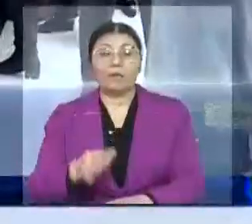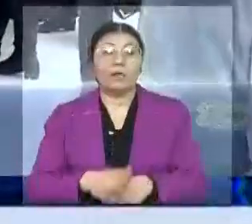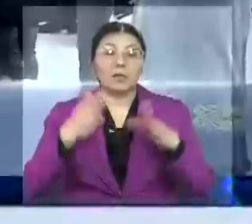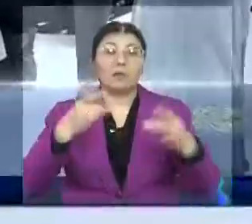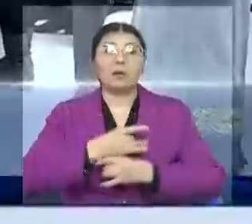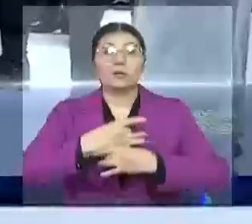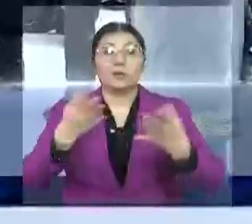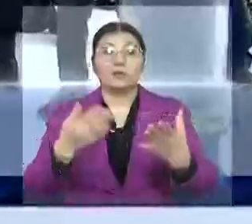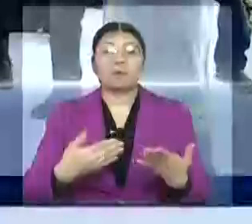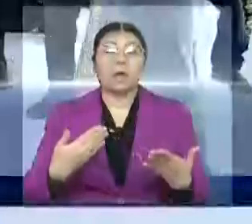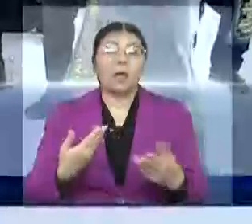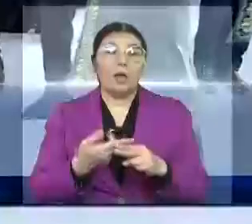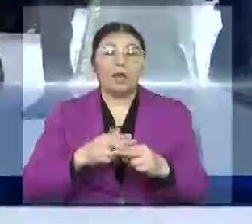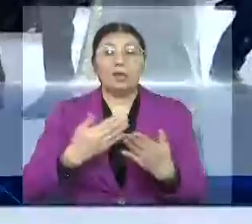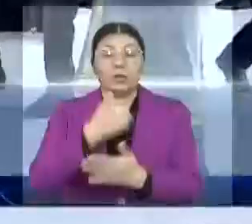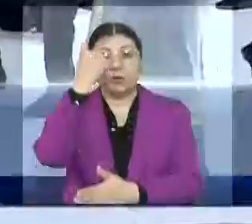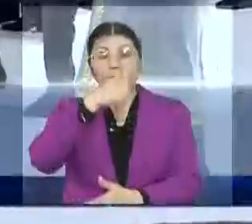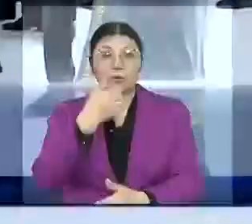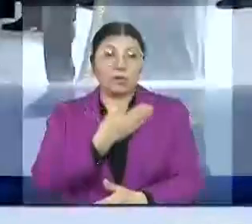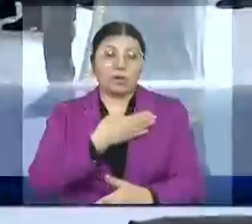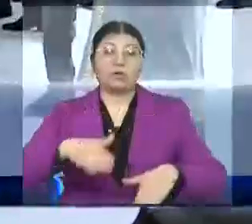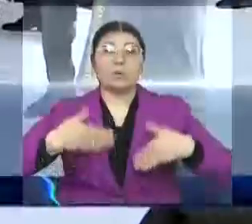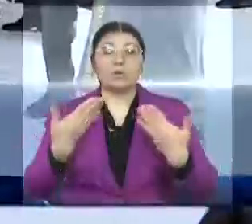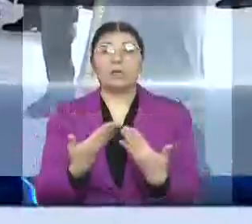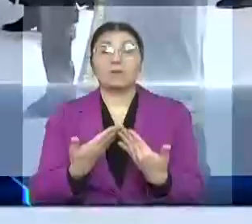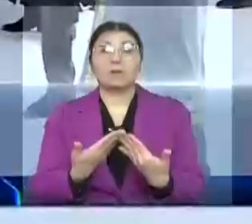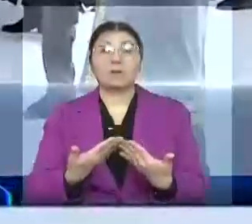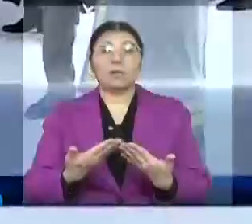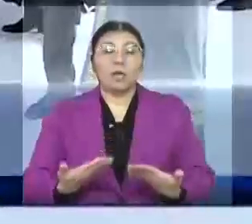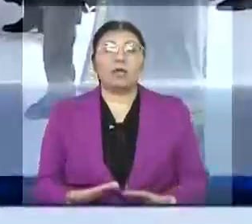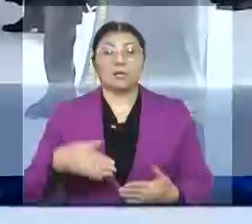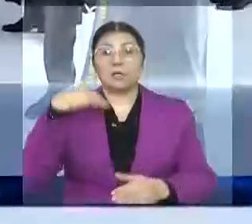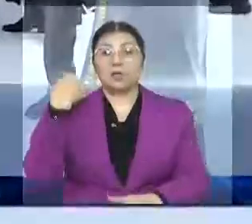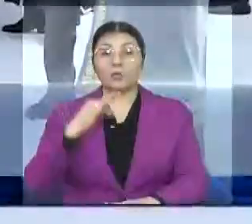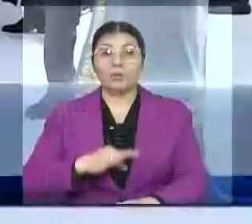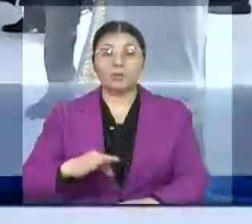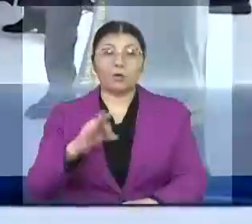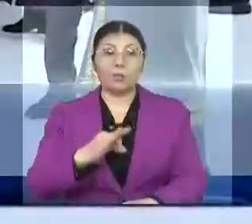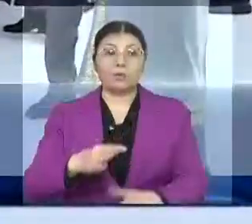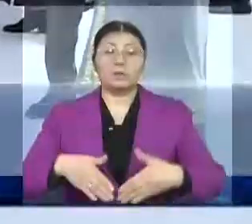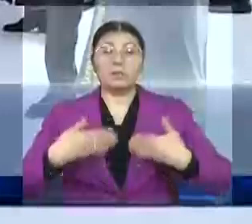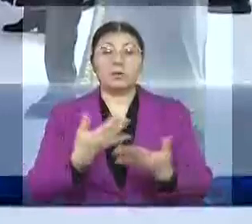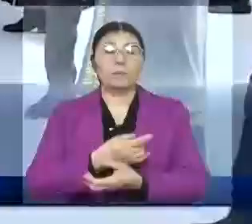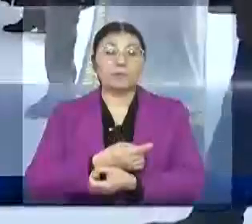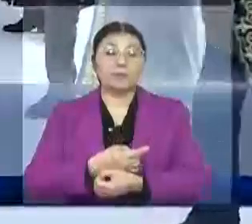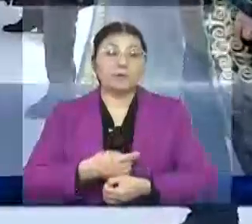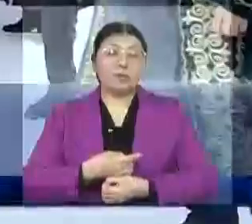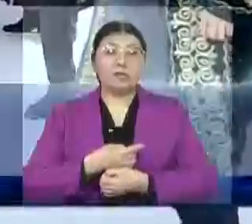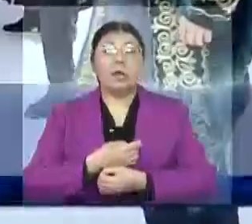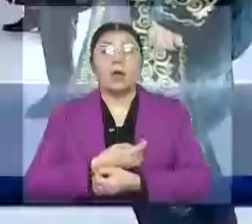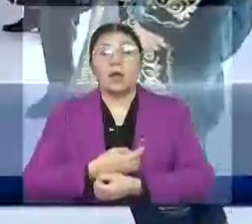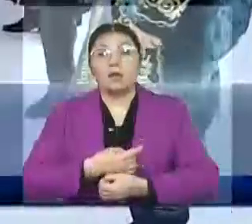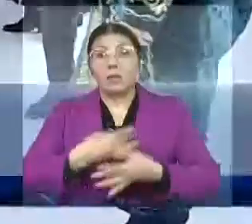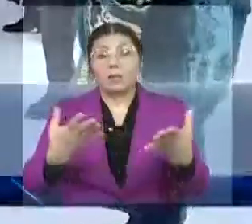поэтому это Новый год. Я хочу поздравить всех казахстанцев, в том числе жителей Актюбинской области, с праздником Наурыз, с Новым годом. Пожелать